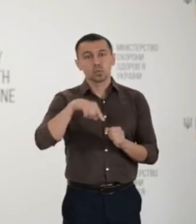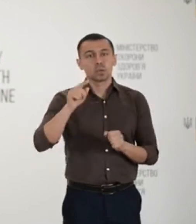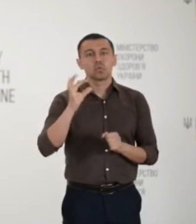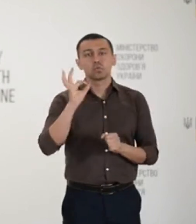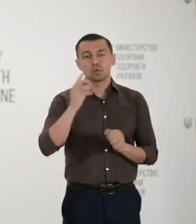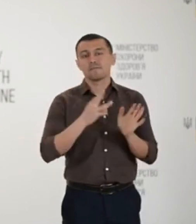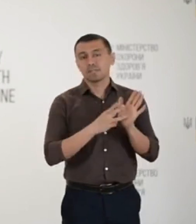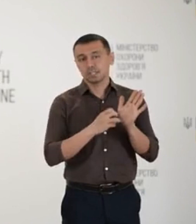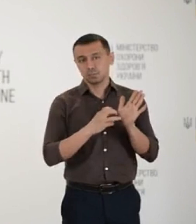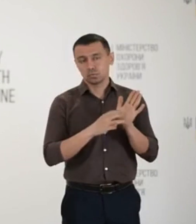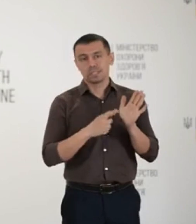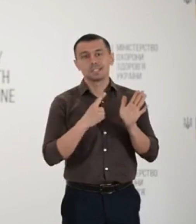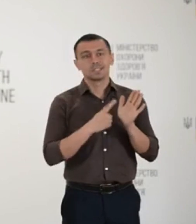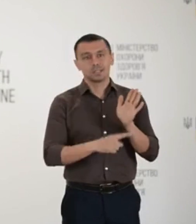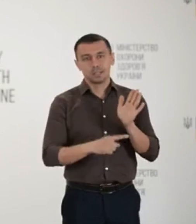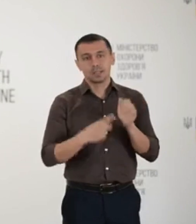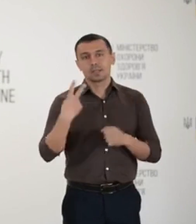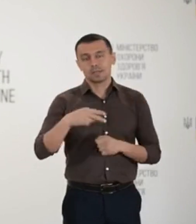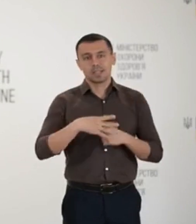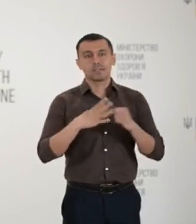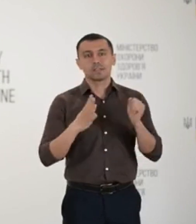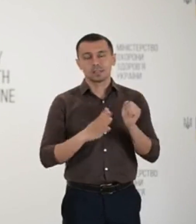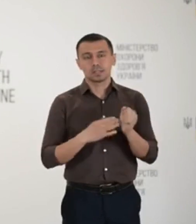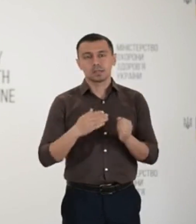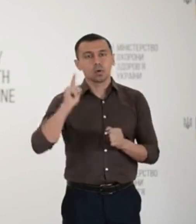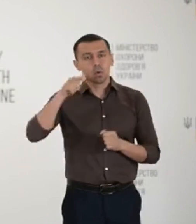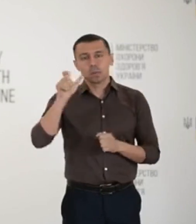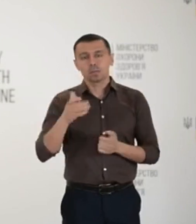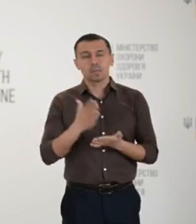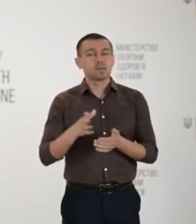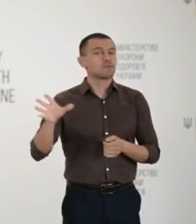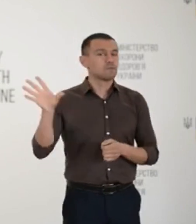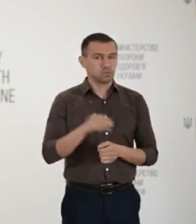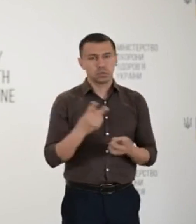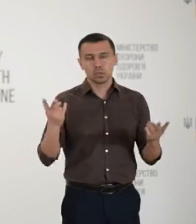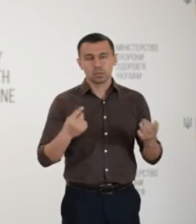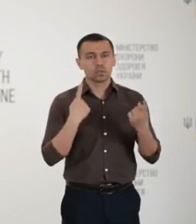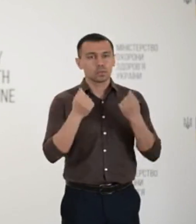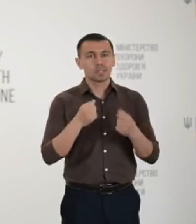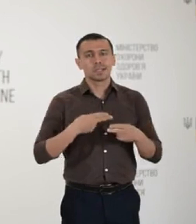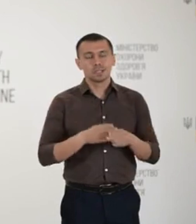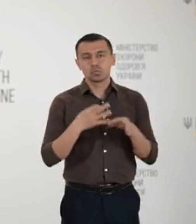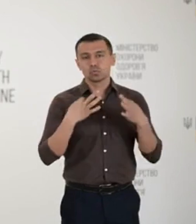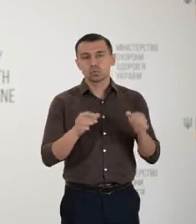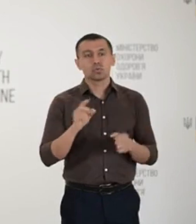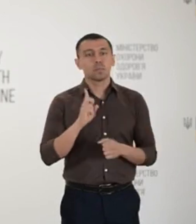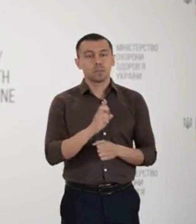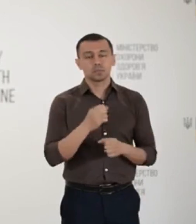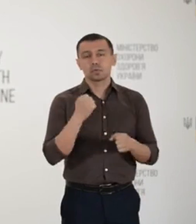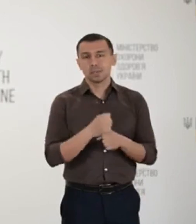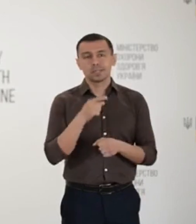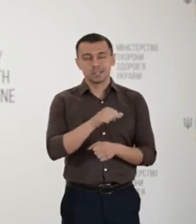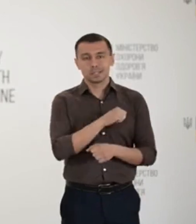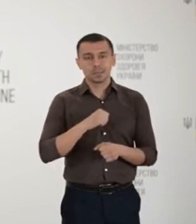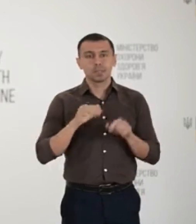0800 60 20 19. Оператори мають всю необхідну інформацію і технічний доступ для того, щоб зробити